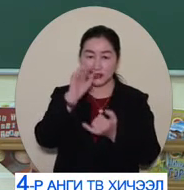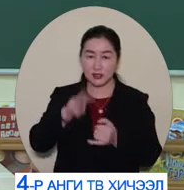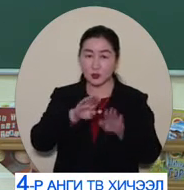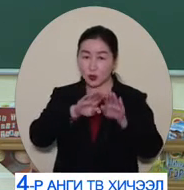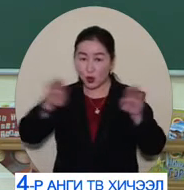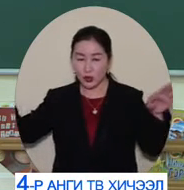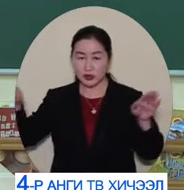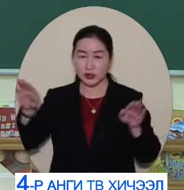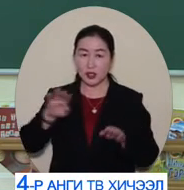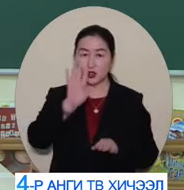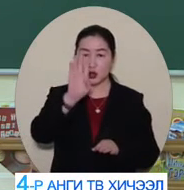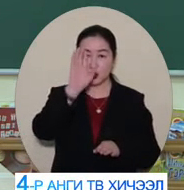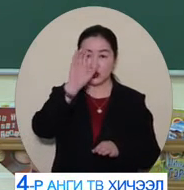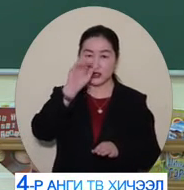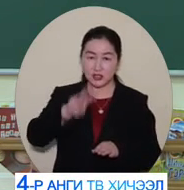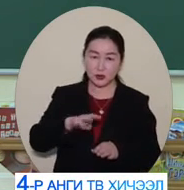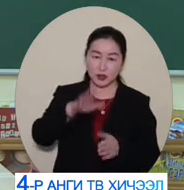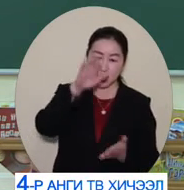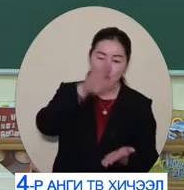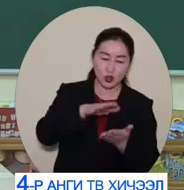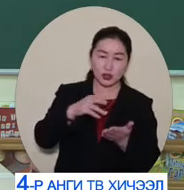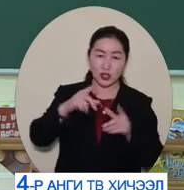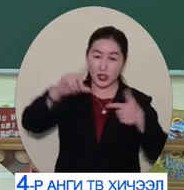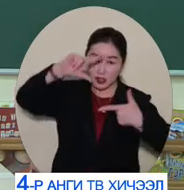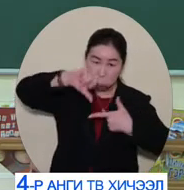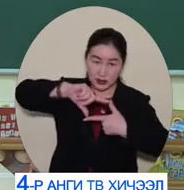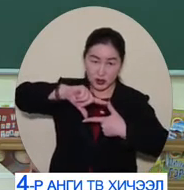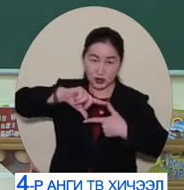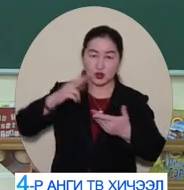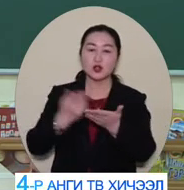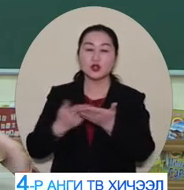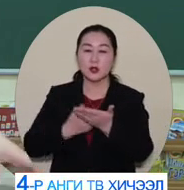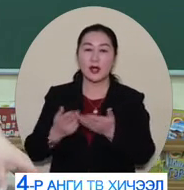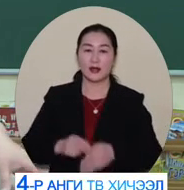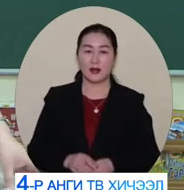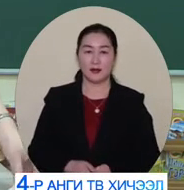зураарай. За та бүхний зурж байх хооронд багш нь